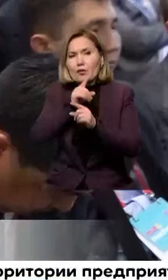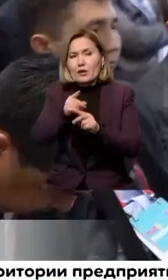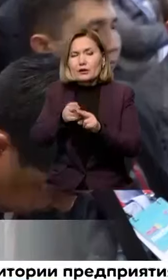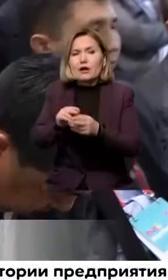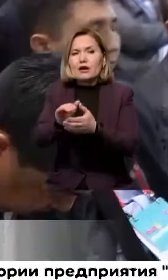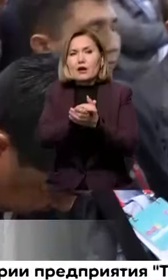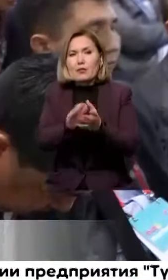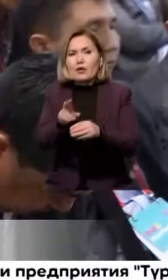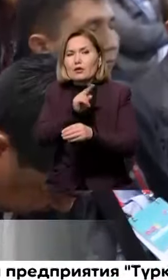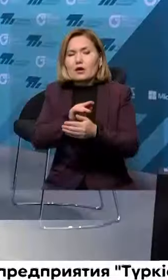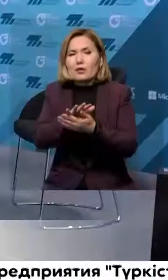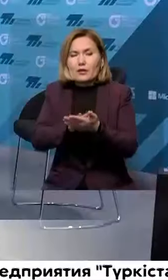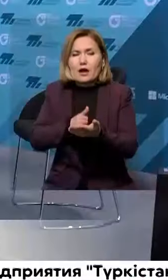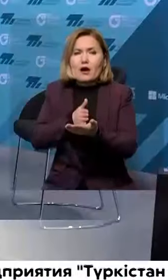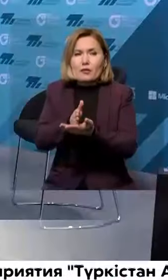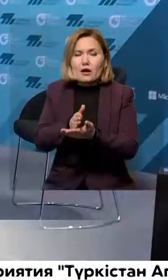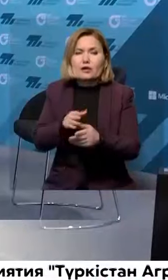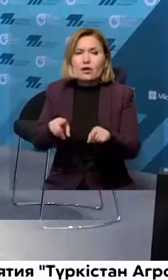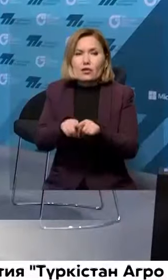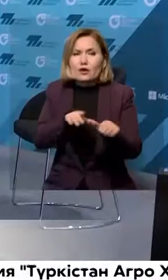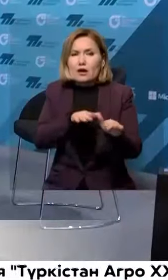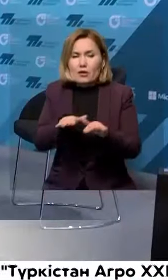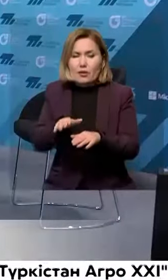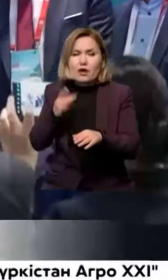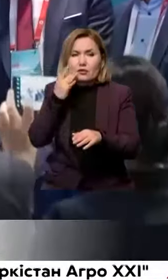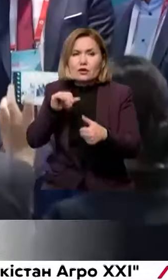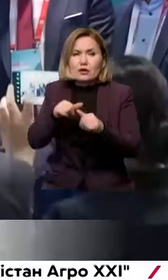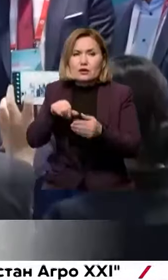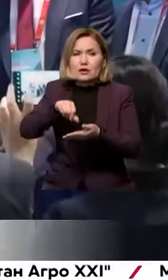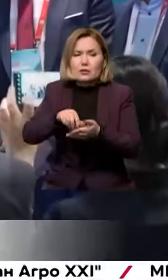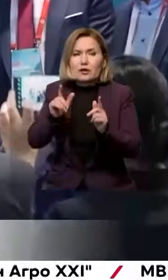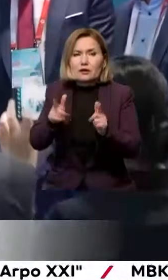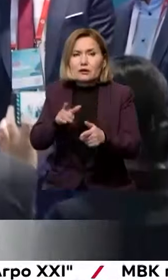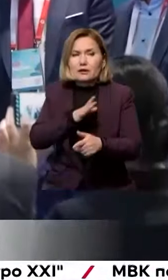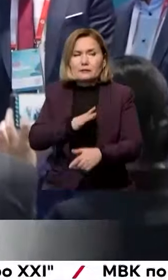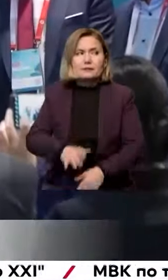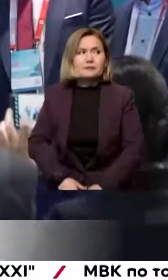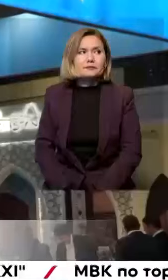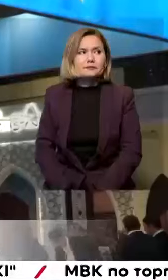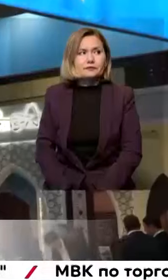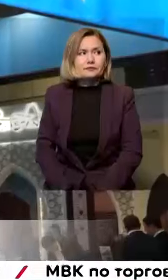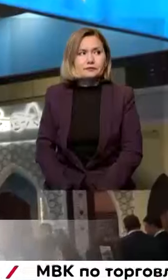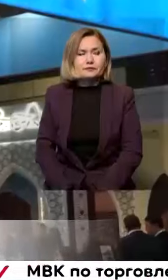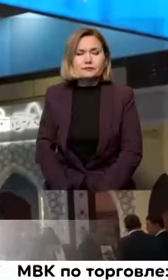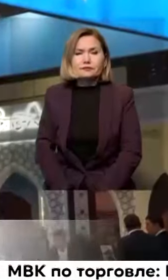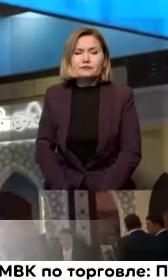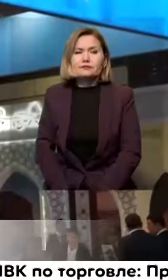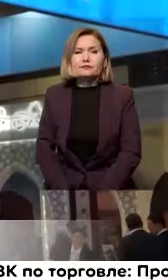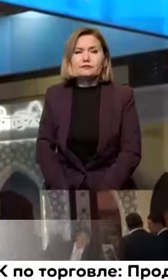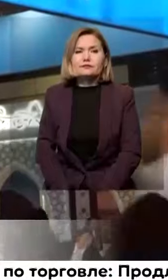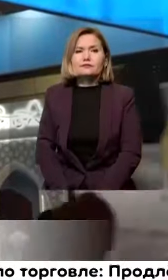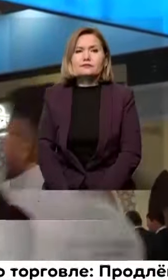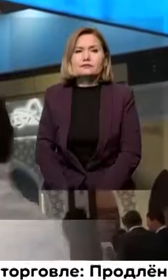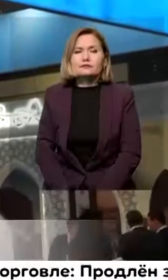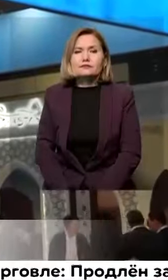уақытта да ынтымақтастықты арттыруға бағытталған осындай іс-шараларды жиі өткізіп тұруға келісті. Ғани Мұқашылы, Әсел Абдықылықова, 24